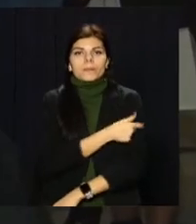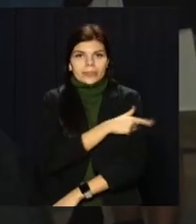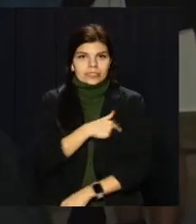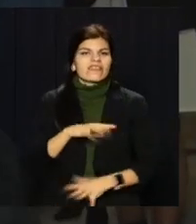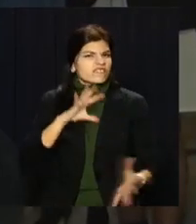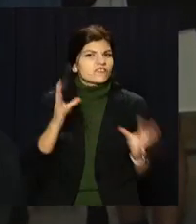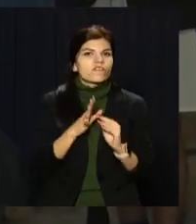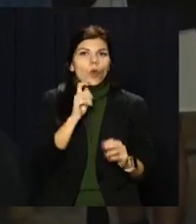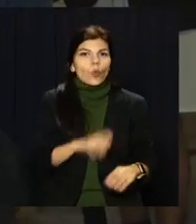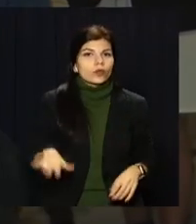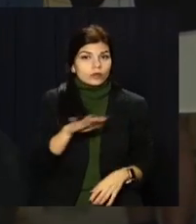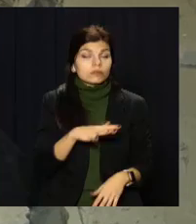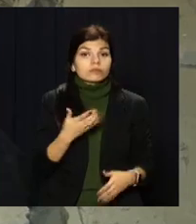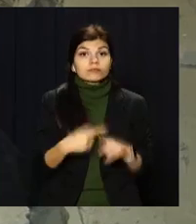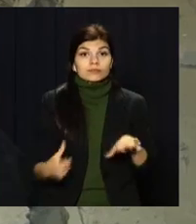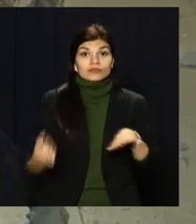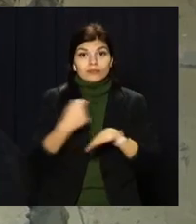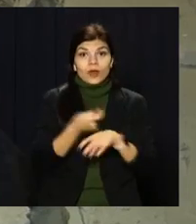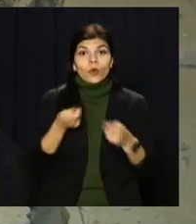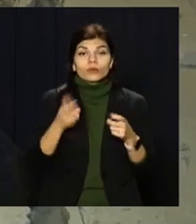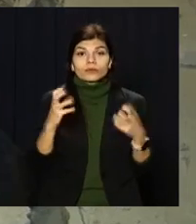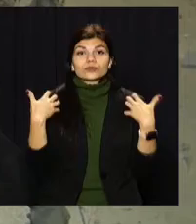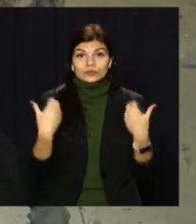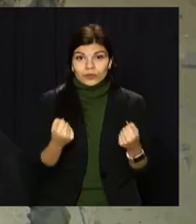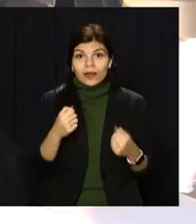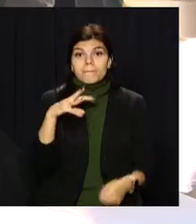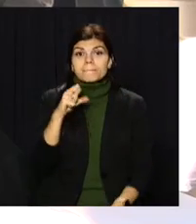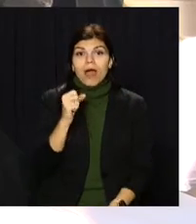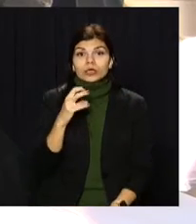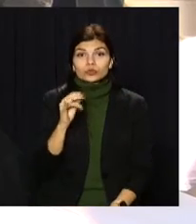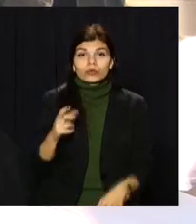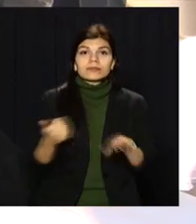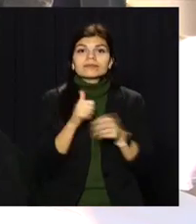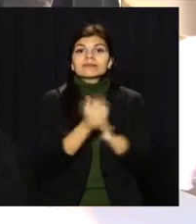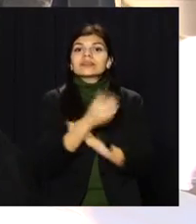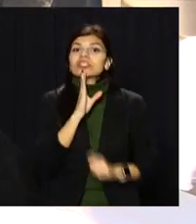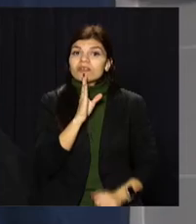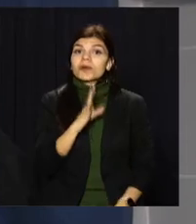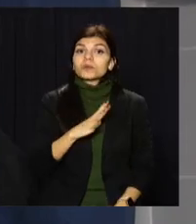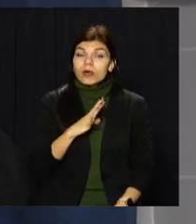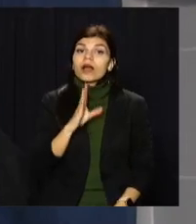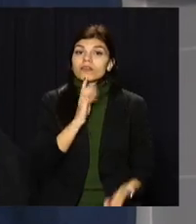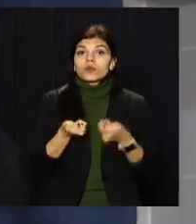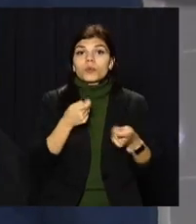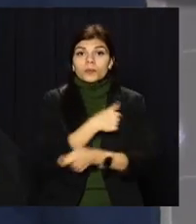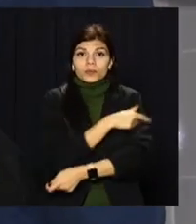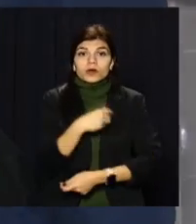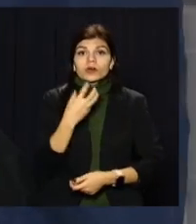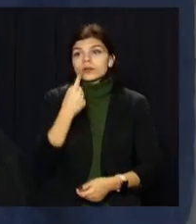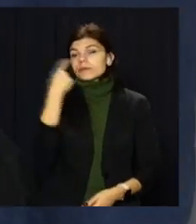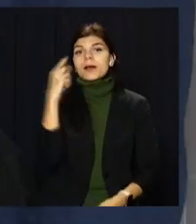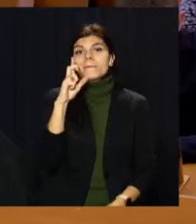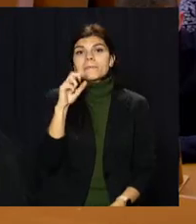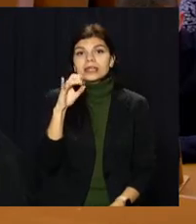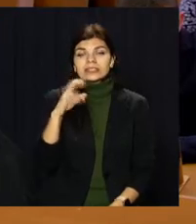посаді очільника управління охорони здоров'я Віталій Мандзюк замінив Наталію Кцітарову. Вона прийшла керувати медичним відомством у березні 2020 року,